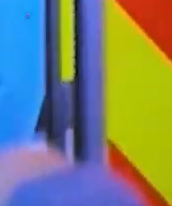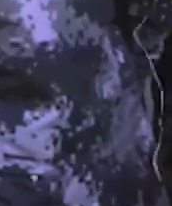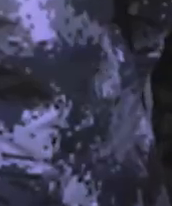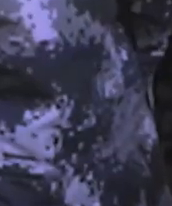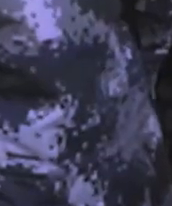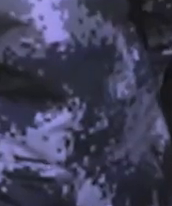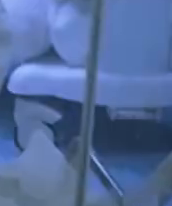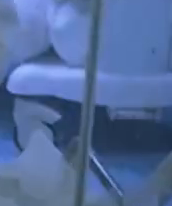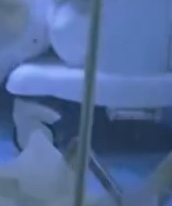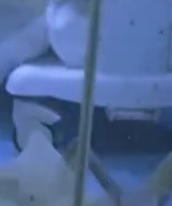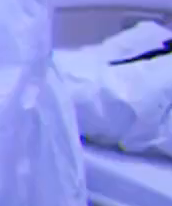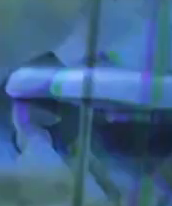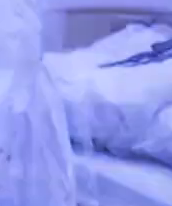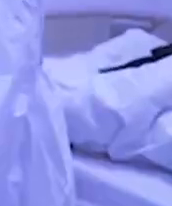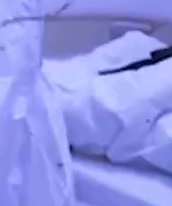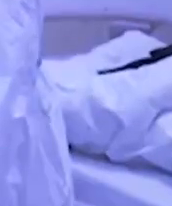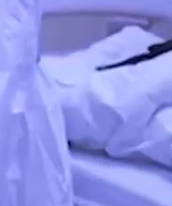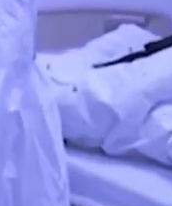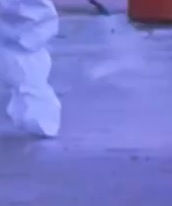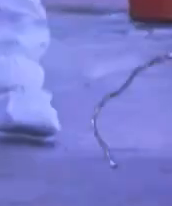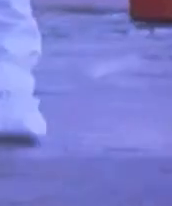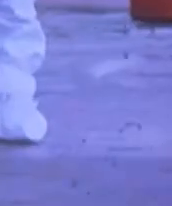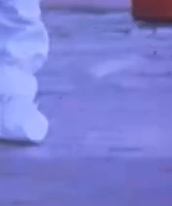hai hai